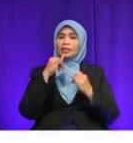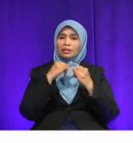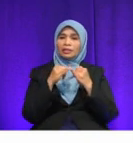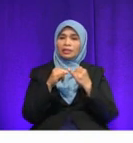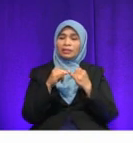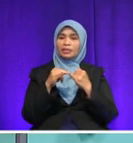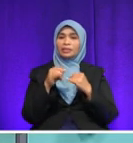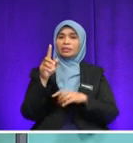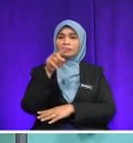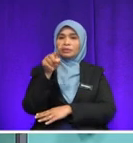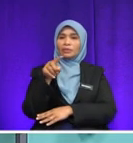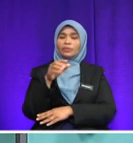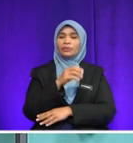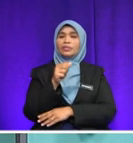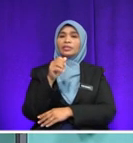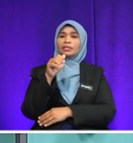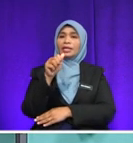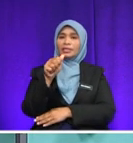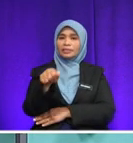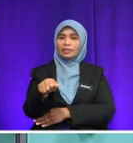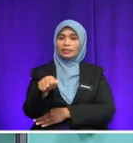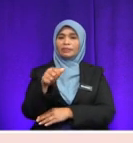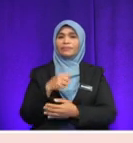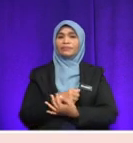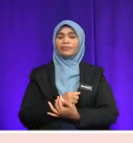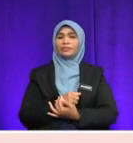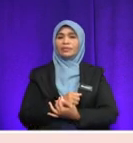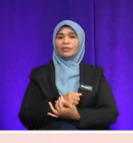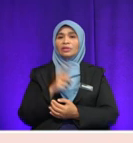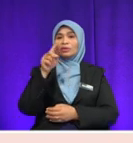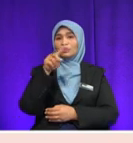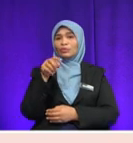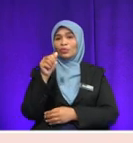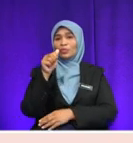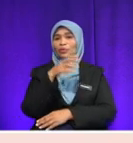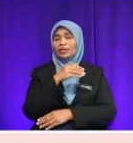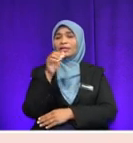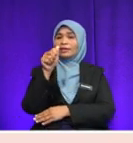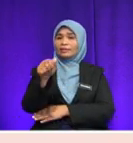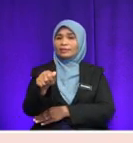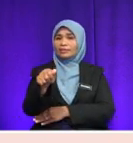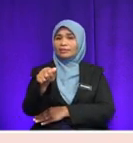zuhur dengan Ashar nih Mana waktu yang kedua siapa dijawab zuhur pasar mana waktu yang kedua